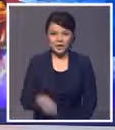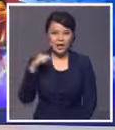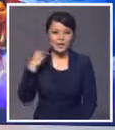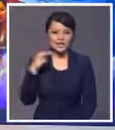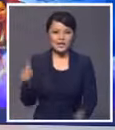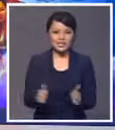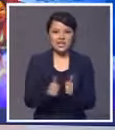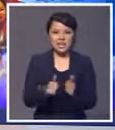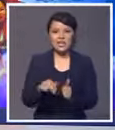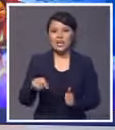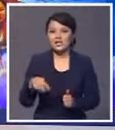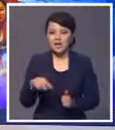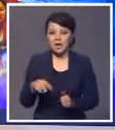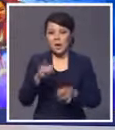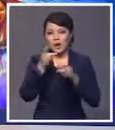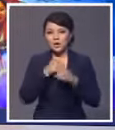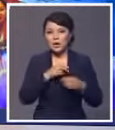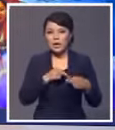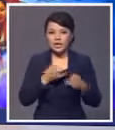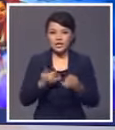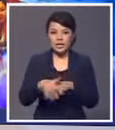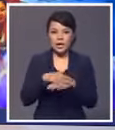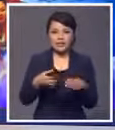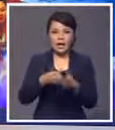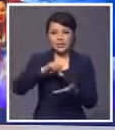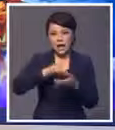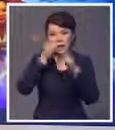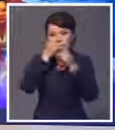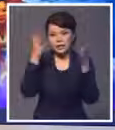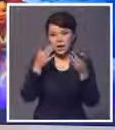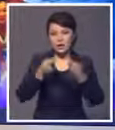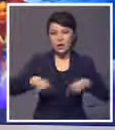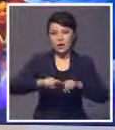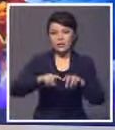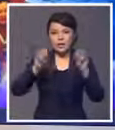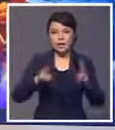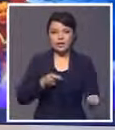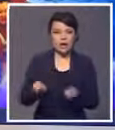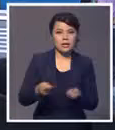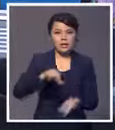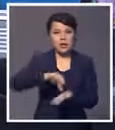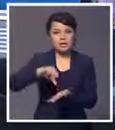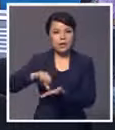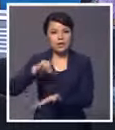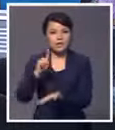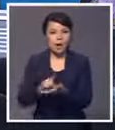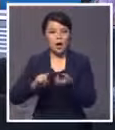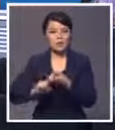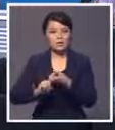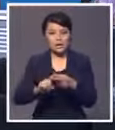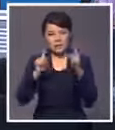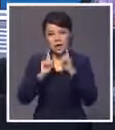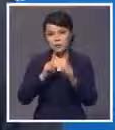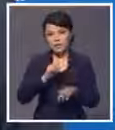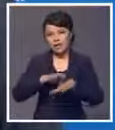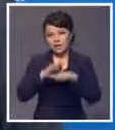Президент жанындағы әдебиет және өнер жөніндегі ұлттық кеңес жаңа әлеуметтік мәдени орта құру саясатына жетекшілік ететін болады. Бұл туралы орталық коммуникациялар